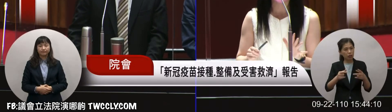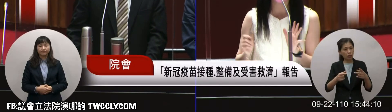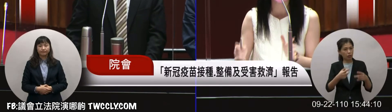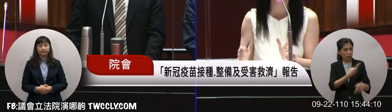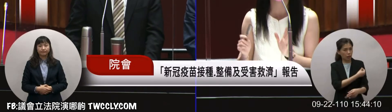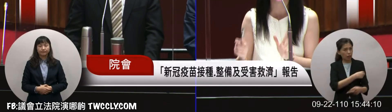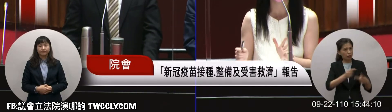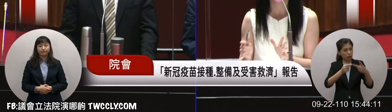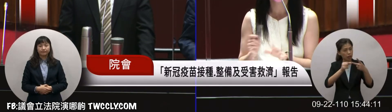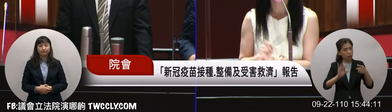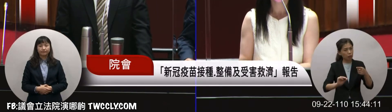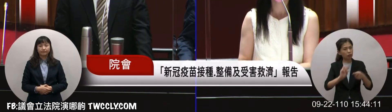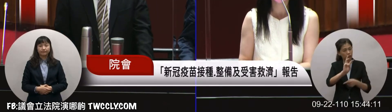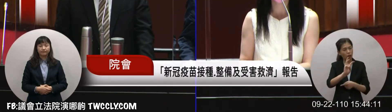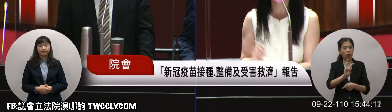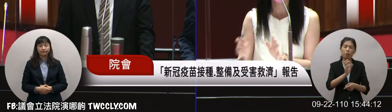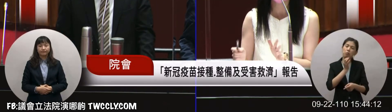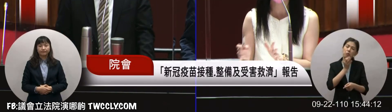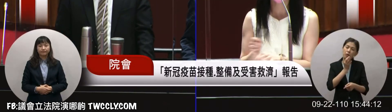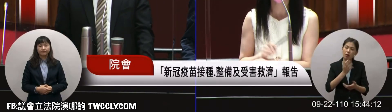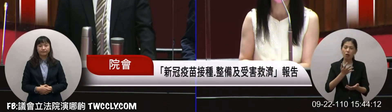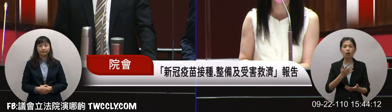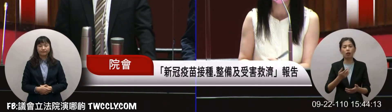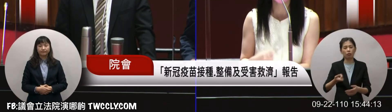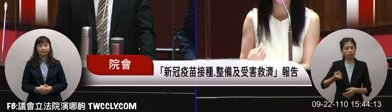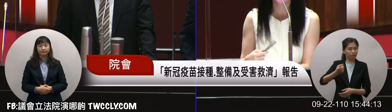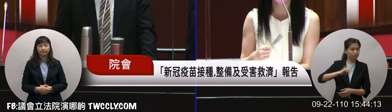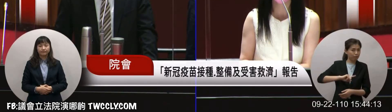经完成一定的任务了，我可以打